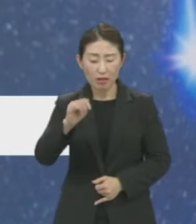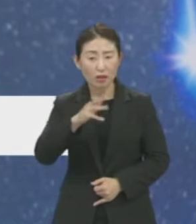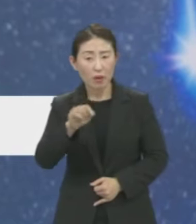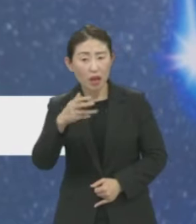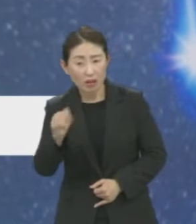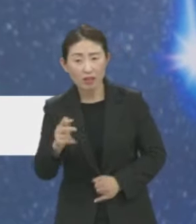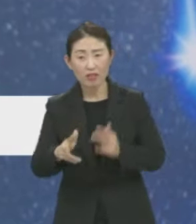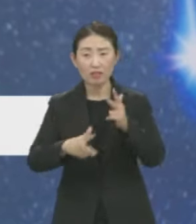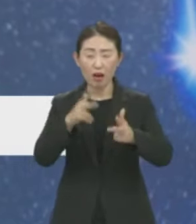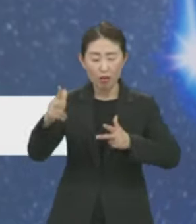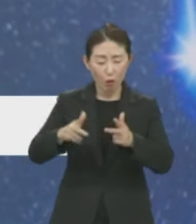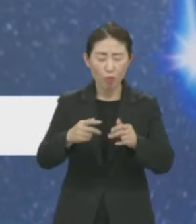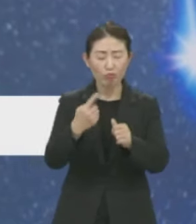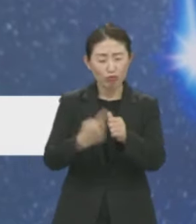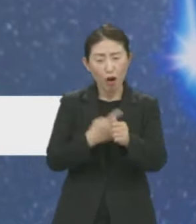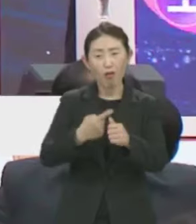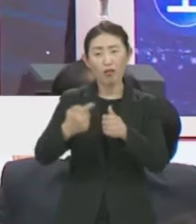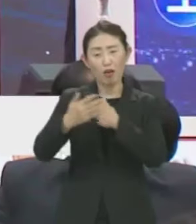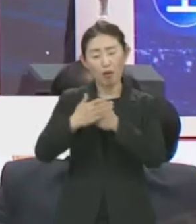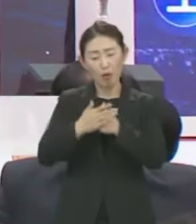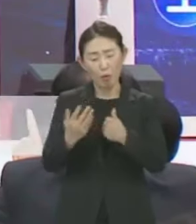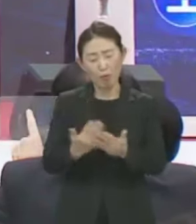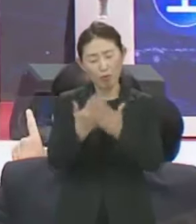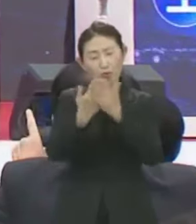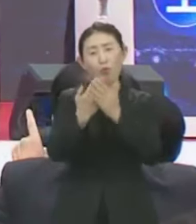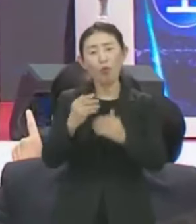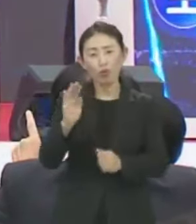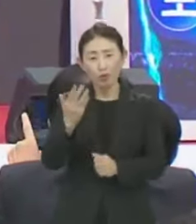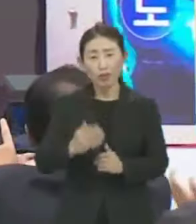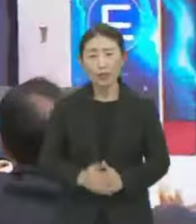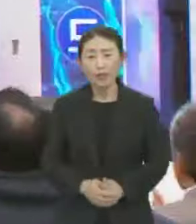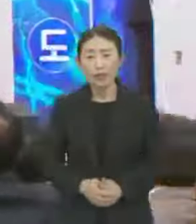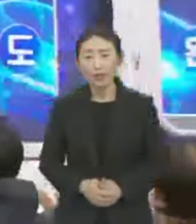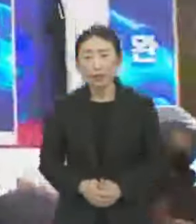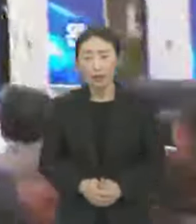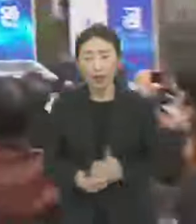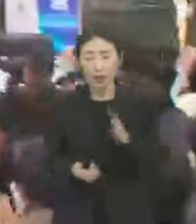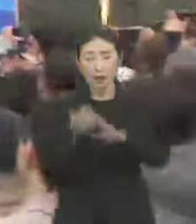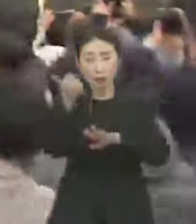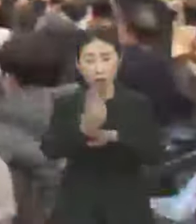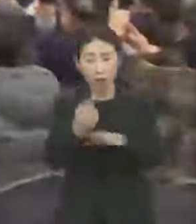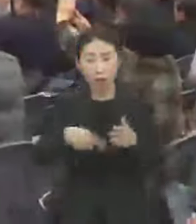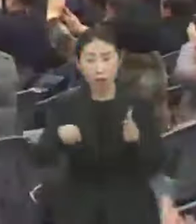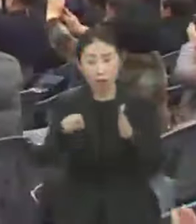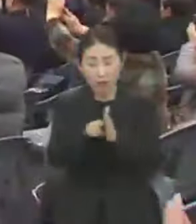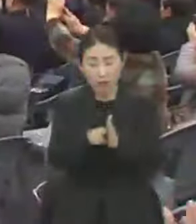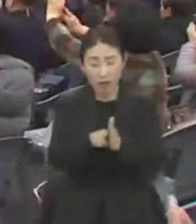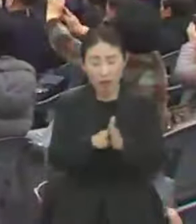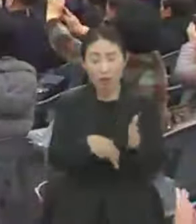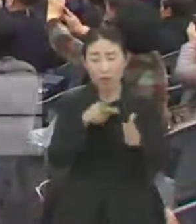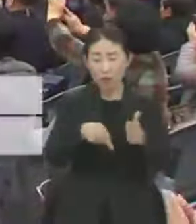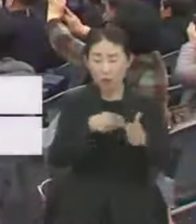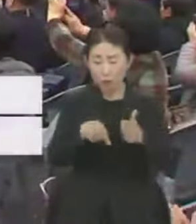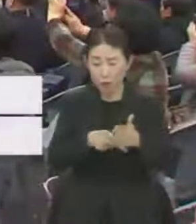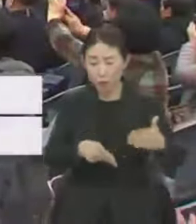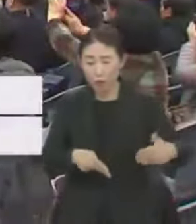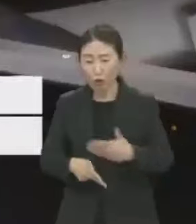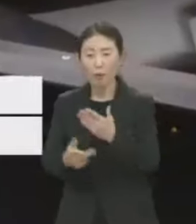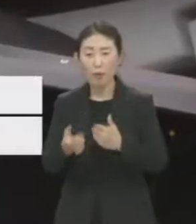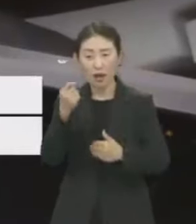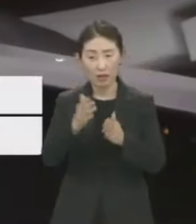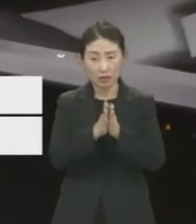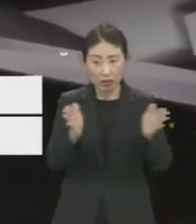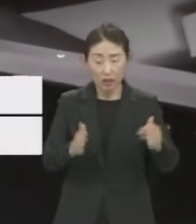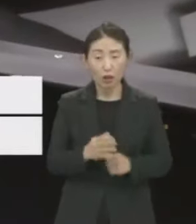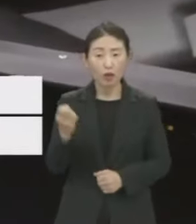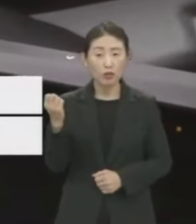탄력을 받으리라 생각을 하고 있습니다. 충남도는 베이벨리 성공을 위해 아산만 순환철도 조기 완공에 이어 다음